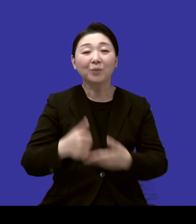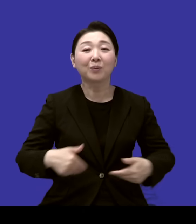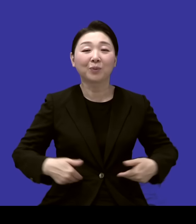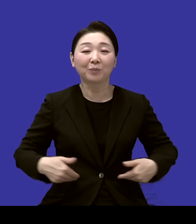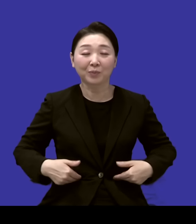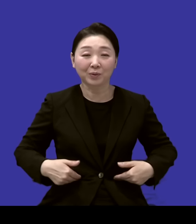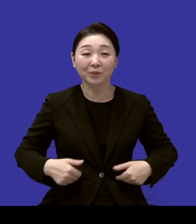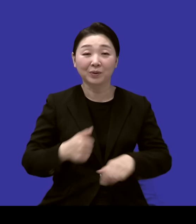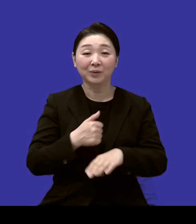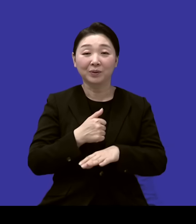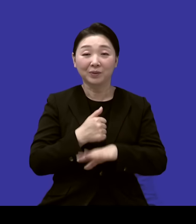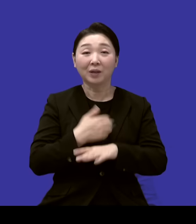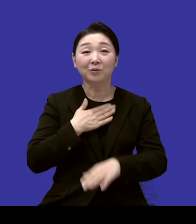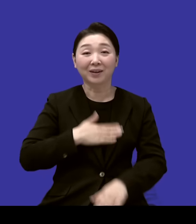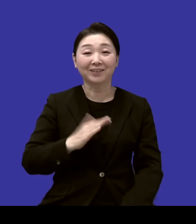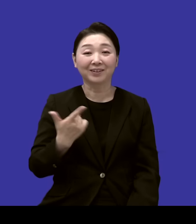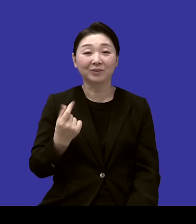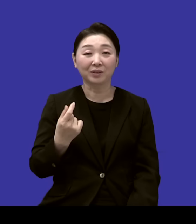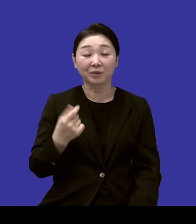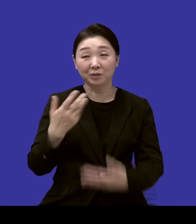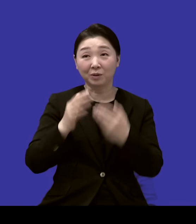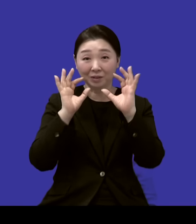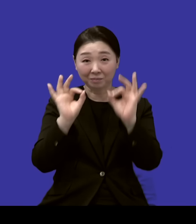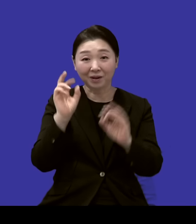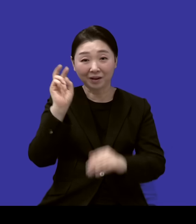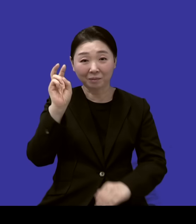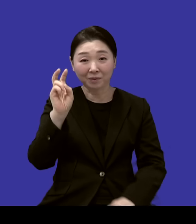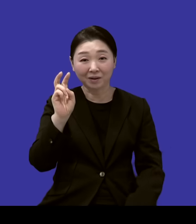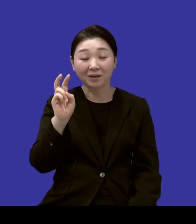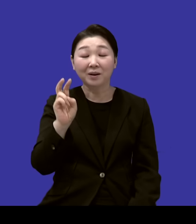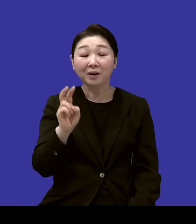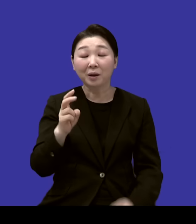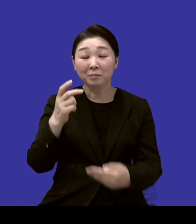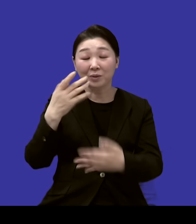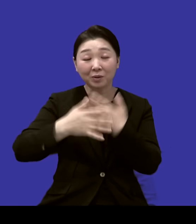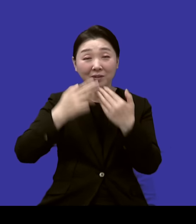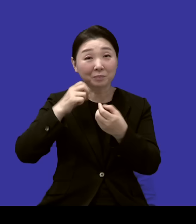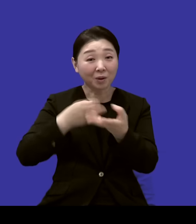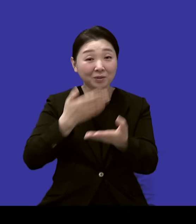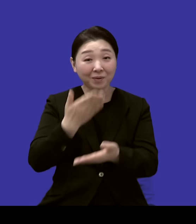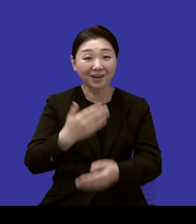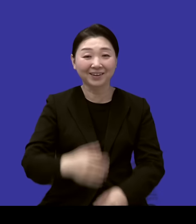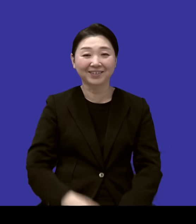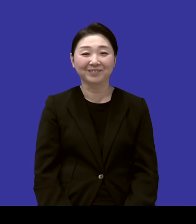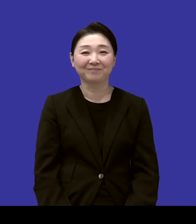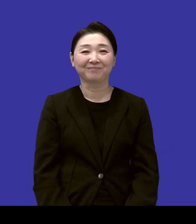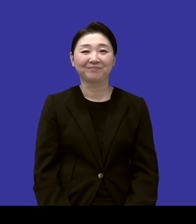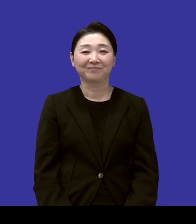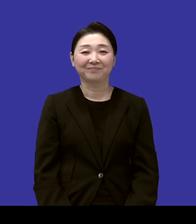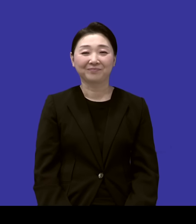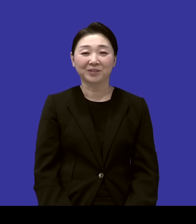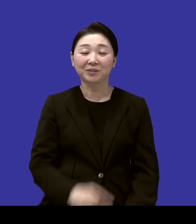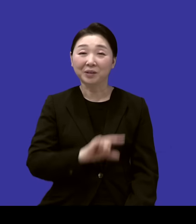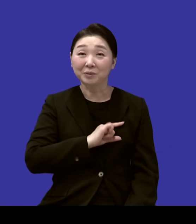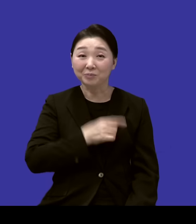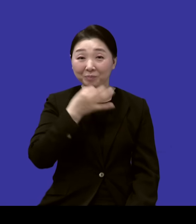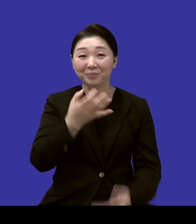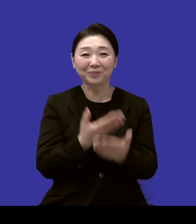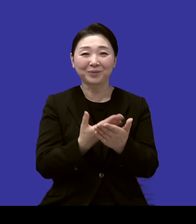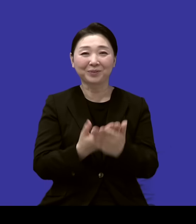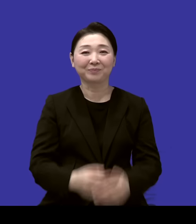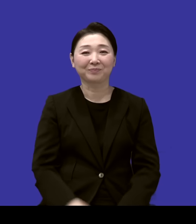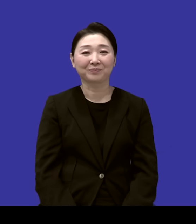저도 나중에 알게 되었는데 지금 이 영상 보실 것 같으니까 네. 생각난 김에 한번 영상 편지 한번 보낼 수 있을까요? 이쪽 보고. 예. 선생님 성함도 불러도 불리고. 되는데